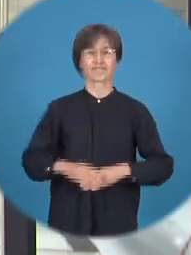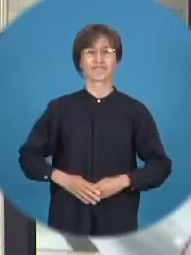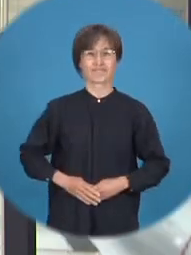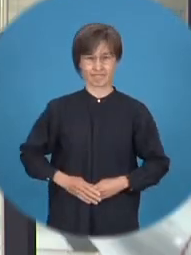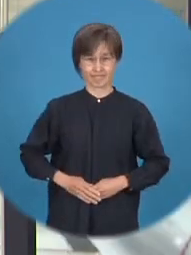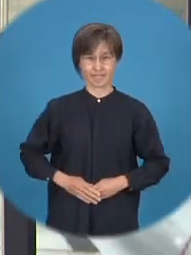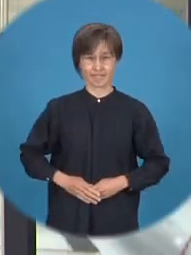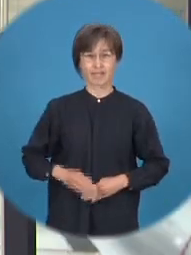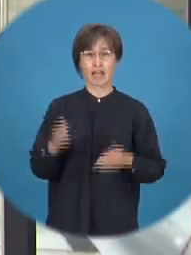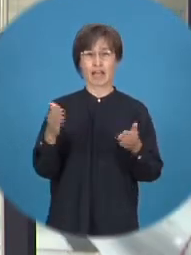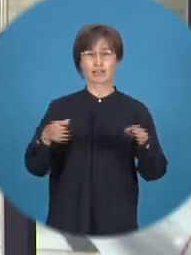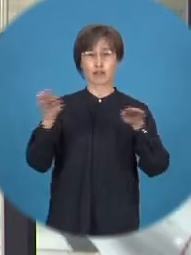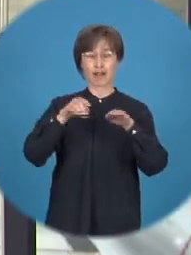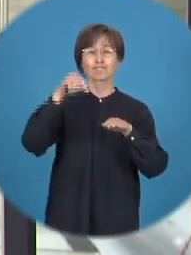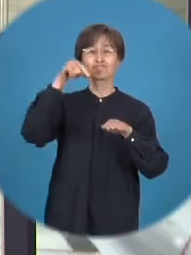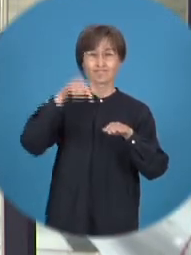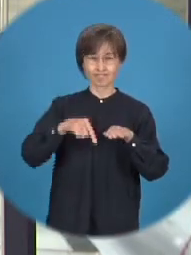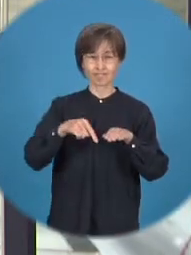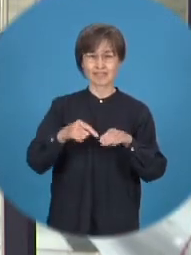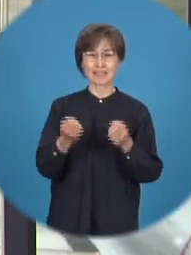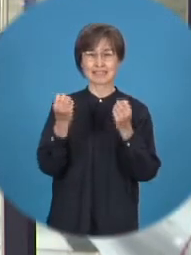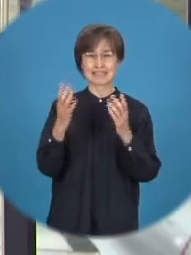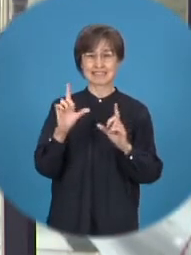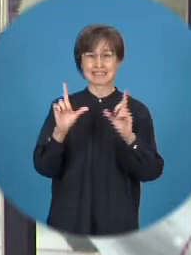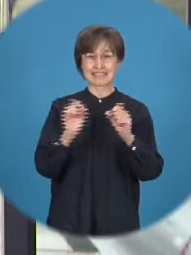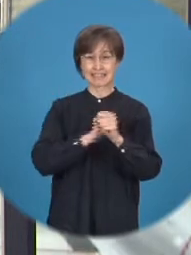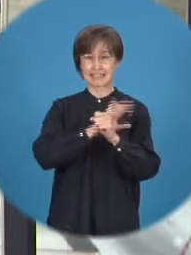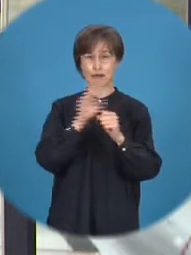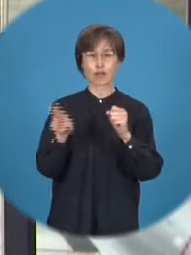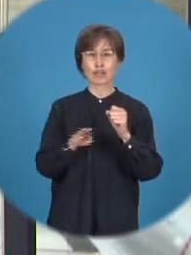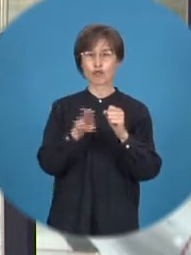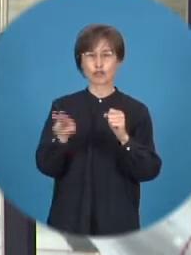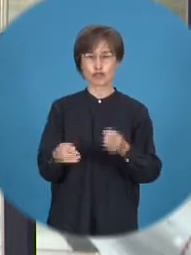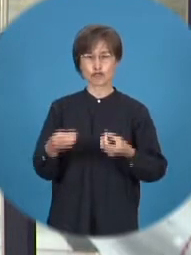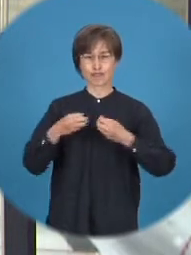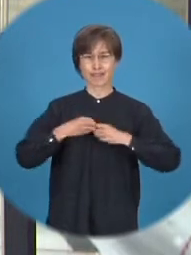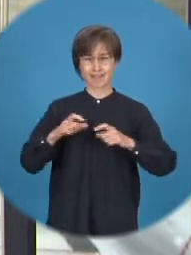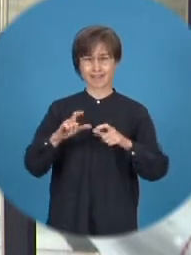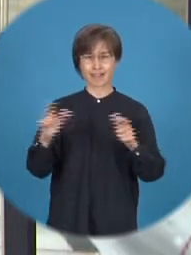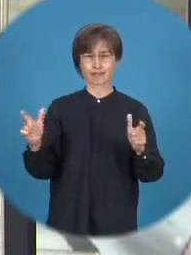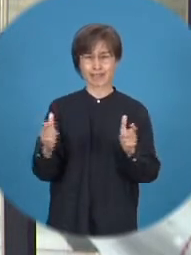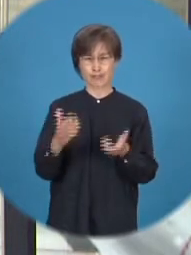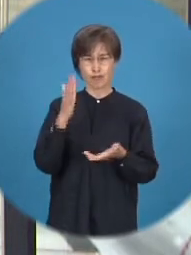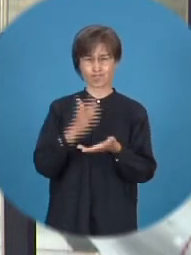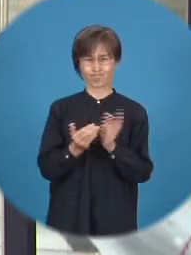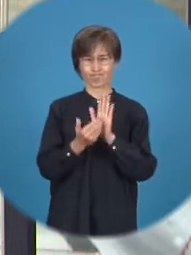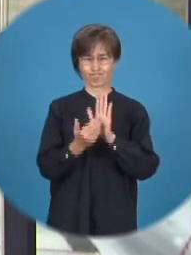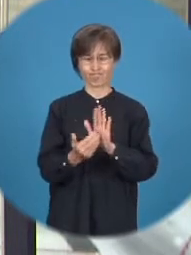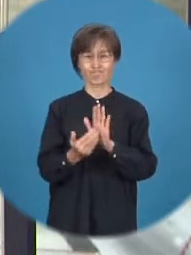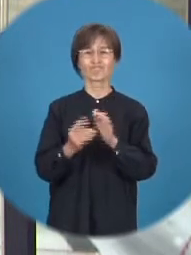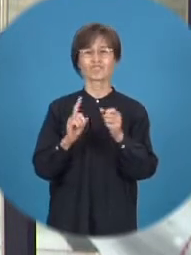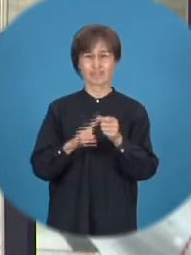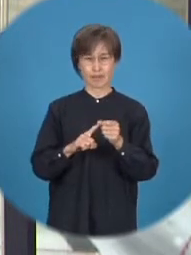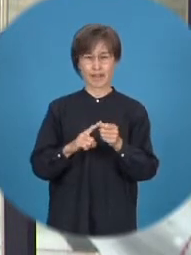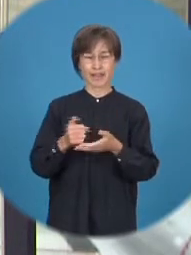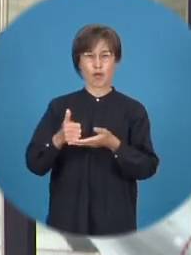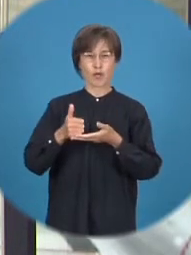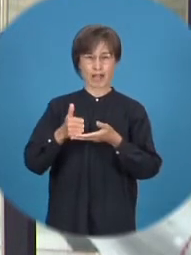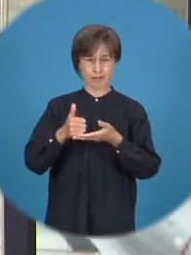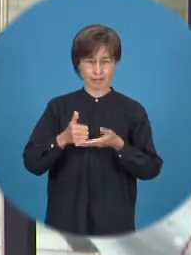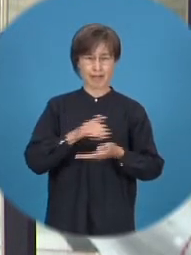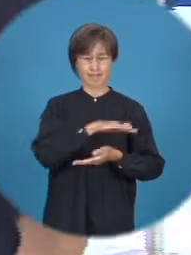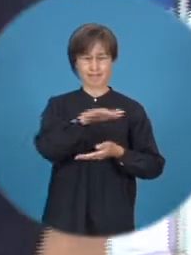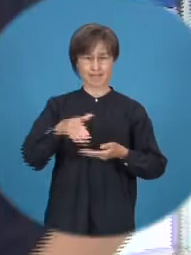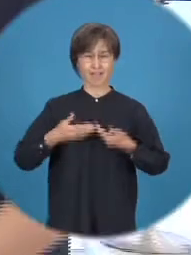空博では新型コロナウイルスの感染拡大を防止し、お客様に安心安全にお楽しみいただけます